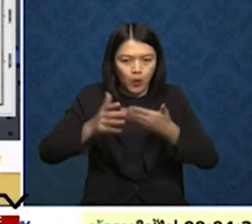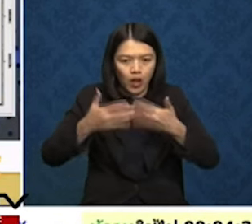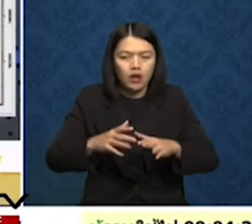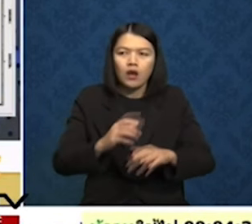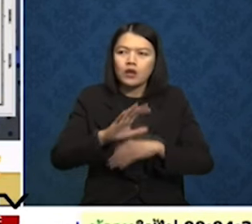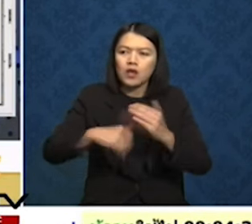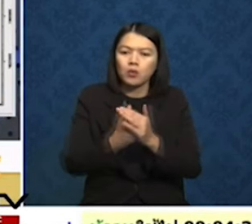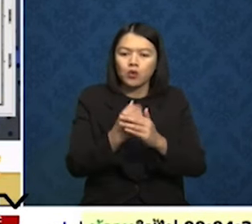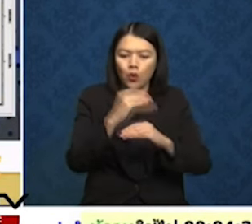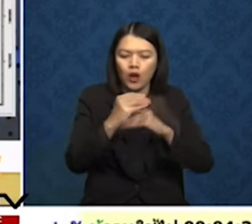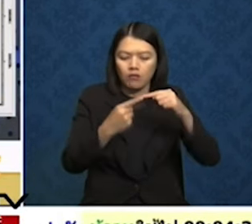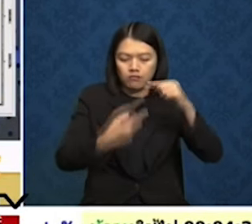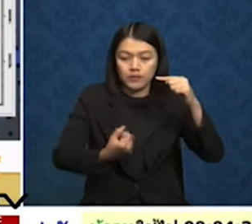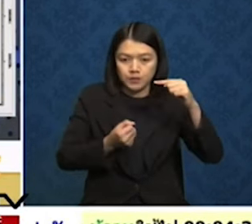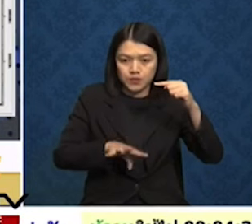ด ทงส 14 ...